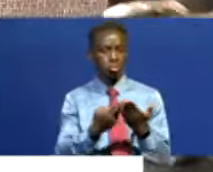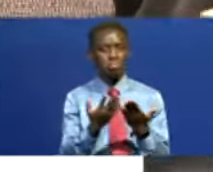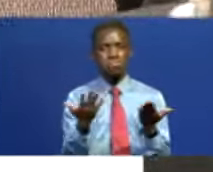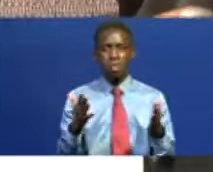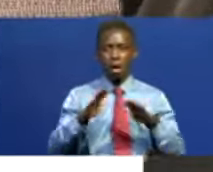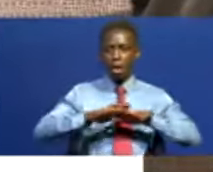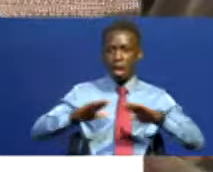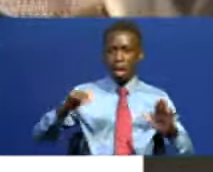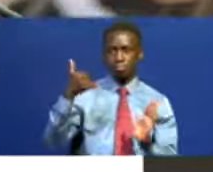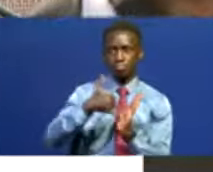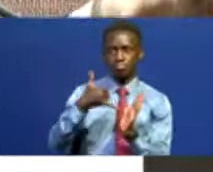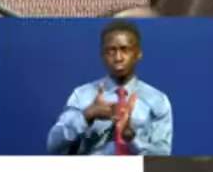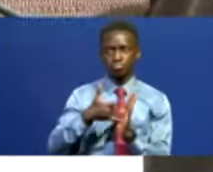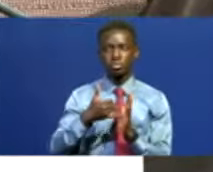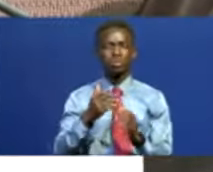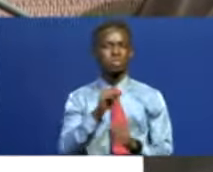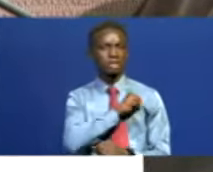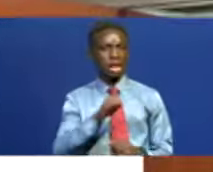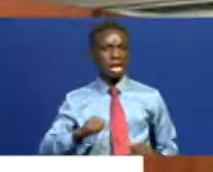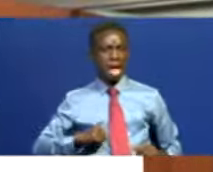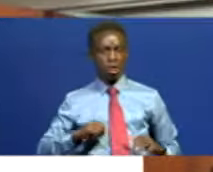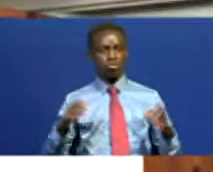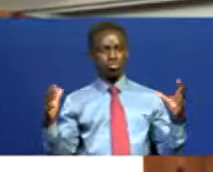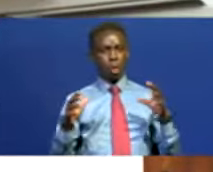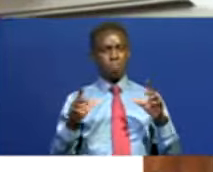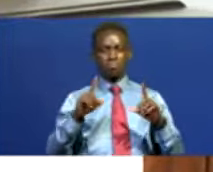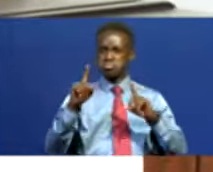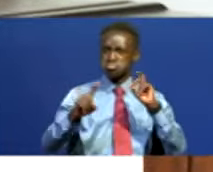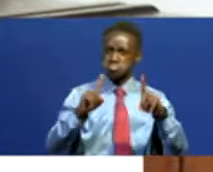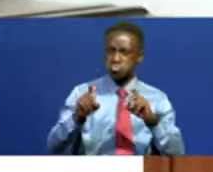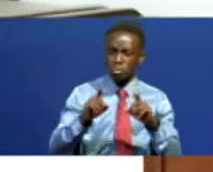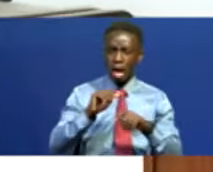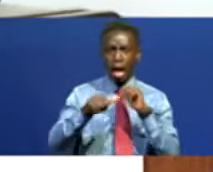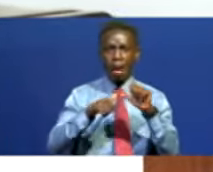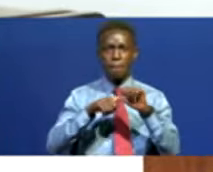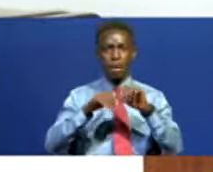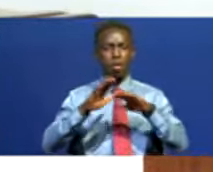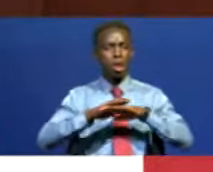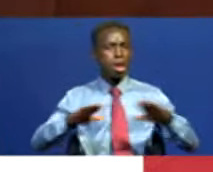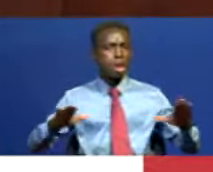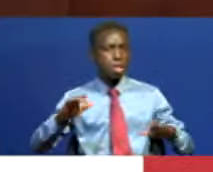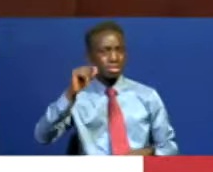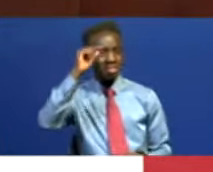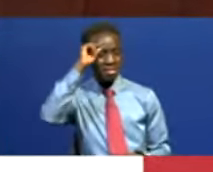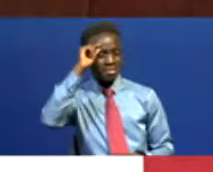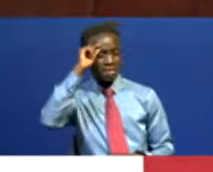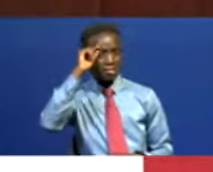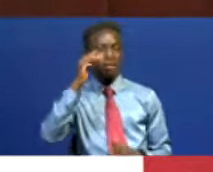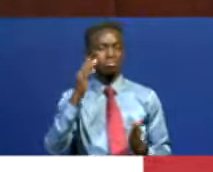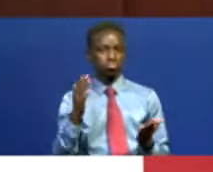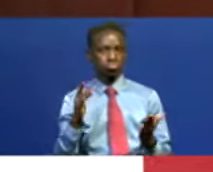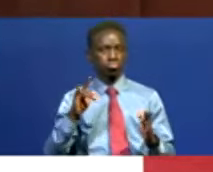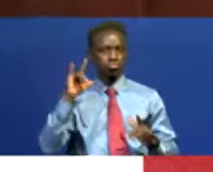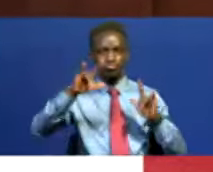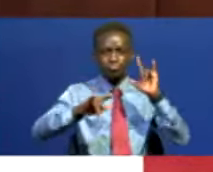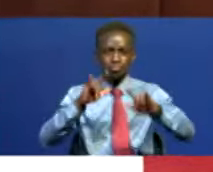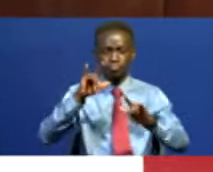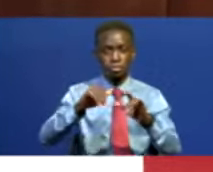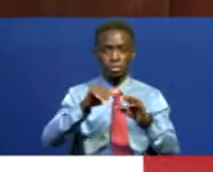upanuzi wa viwanja vya ndege unaoendelea kote nchini. Ogoe aliwafahamisha maseneta